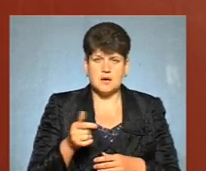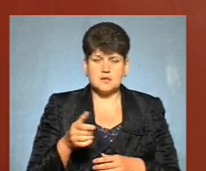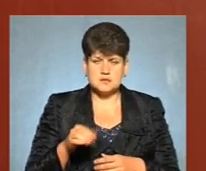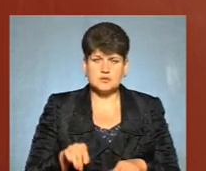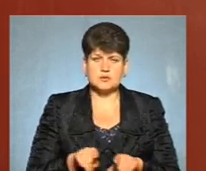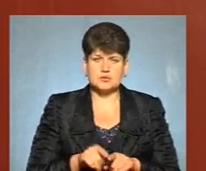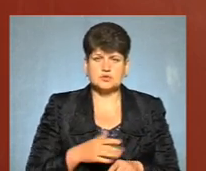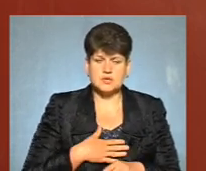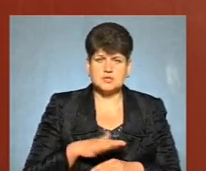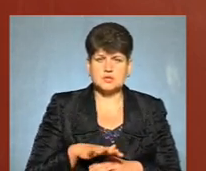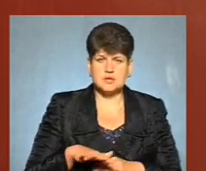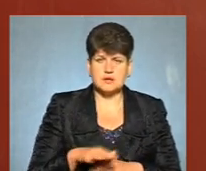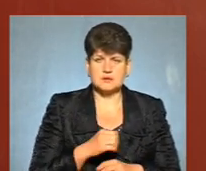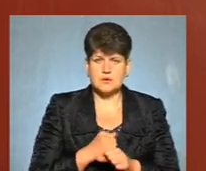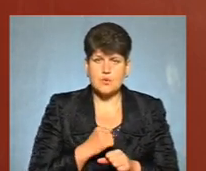наша ділянка роботи.